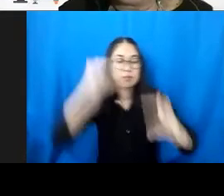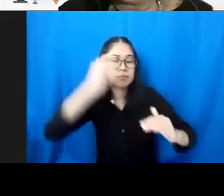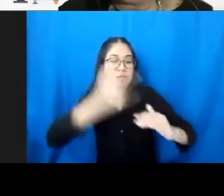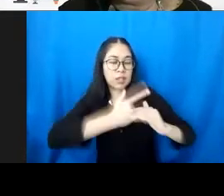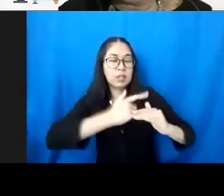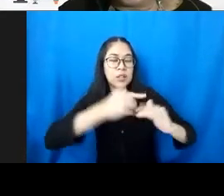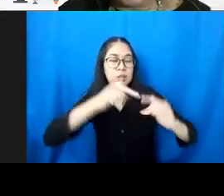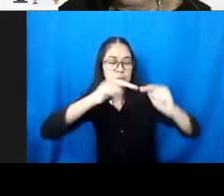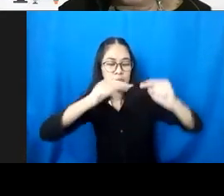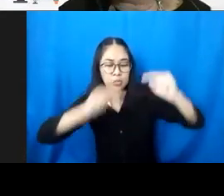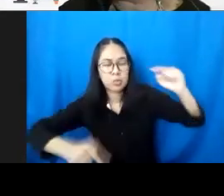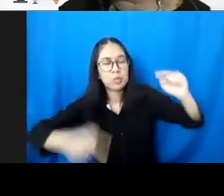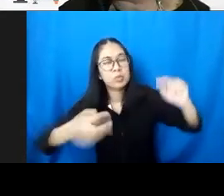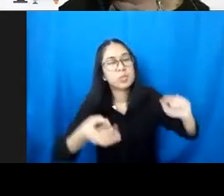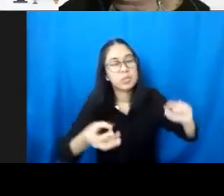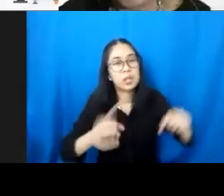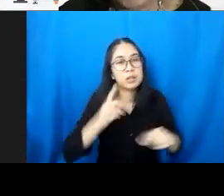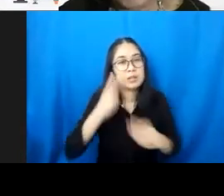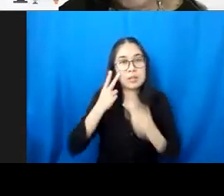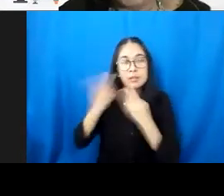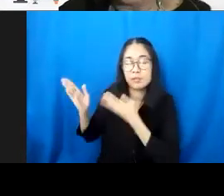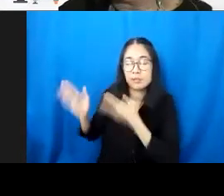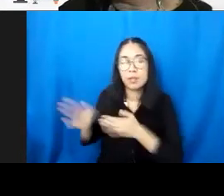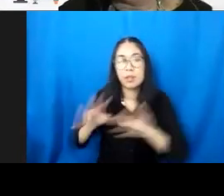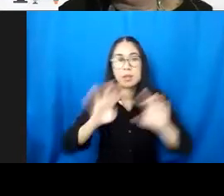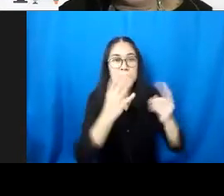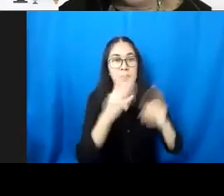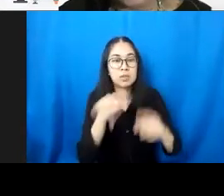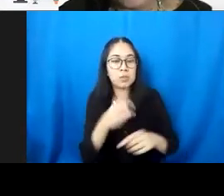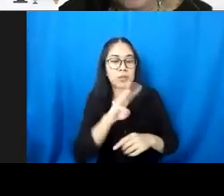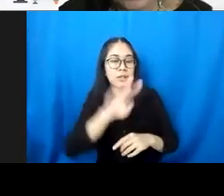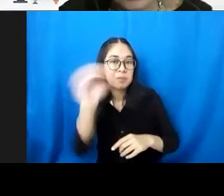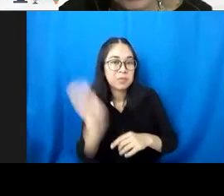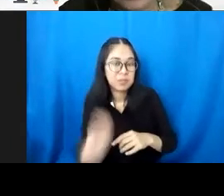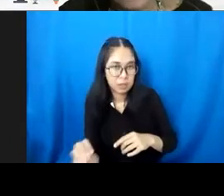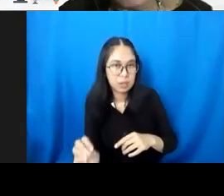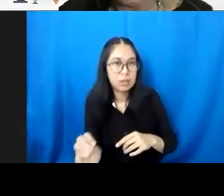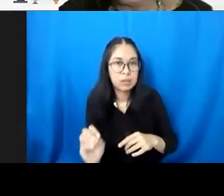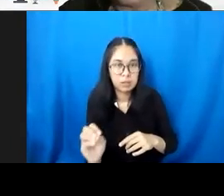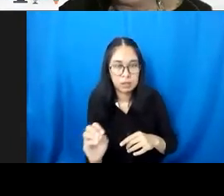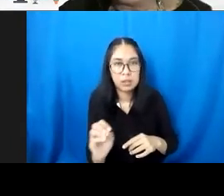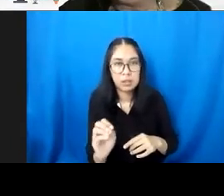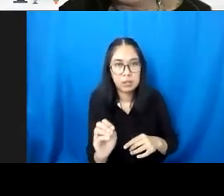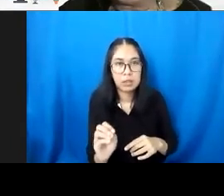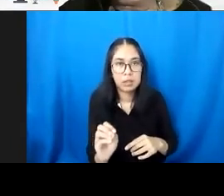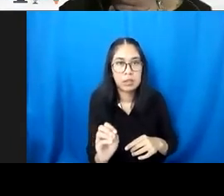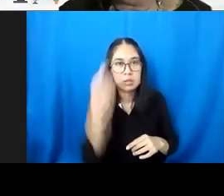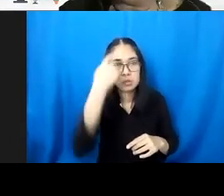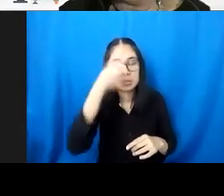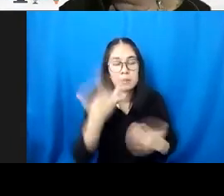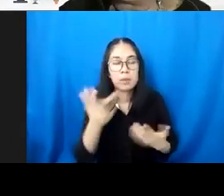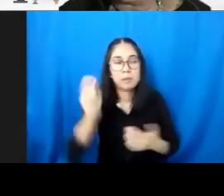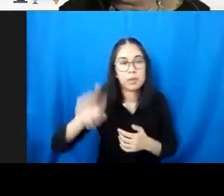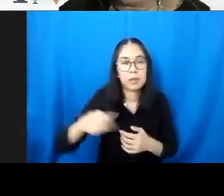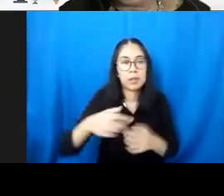Ini kita lihat hanya 14,3% ya untuk penggunaan dana desa terkait